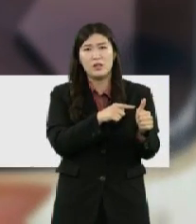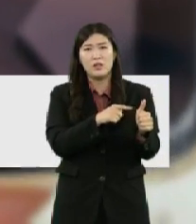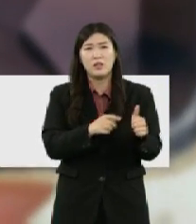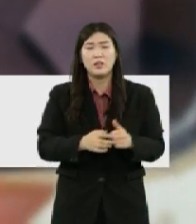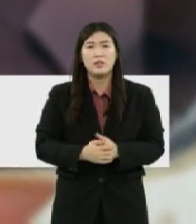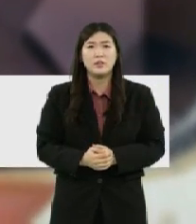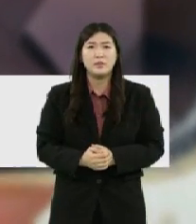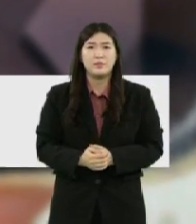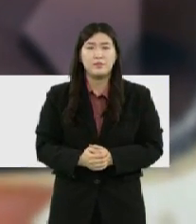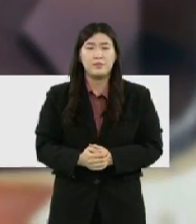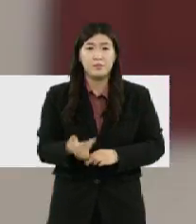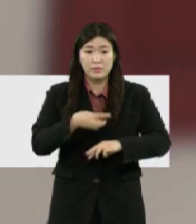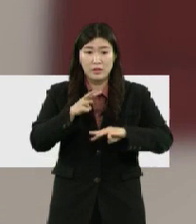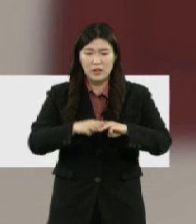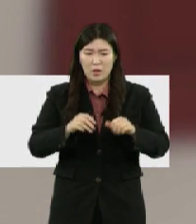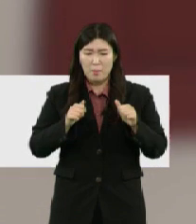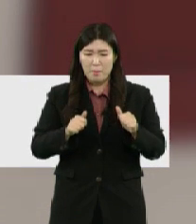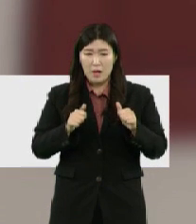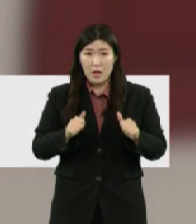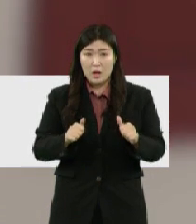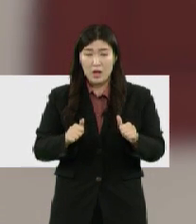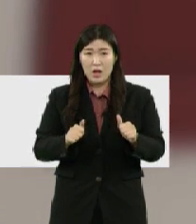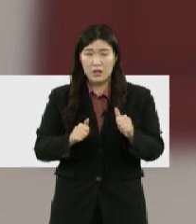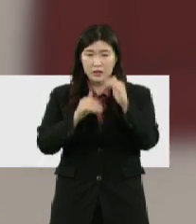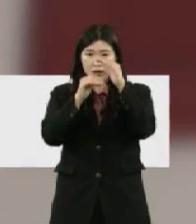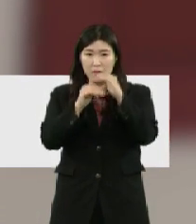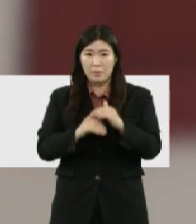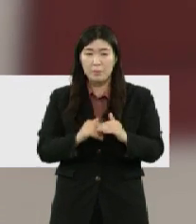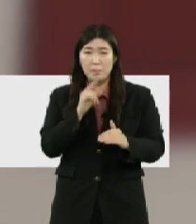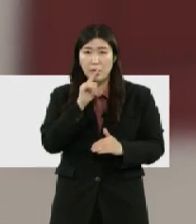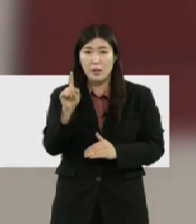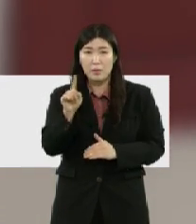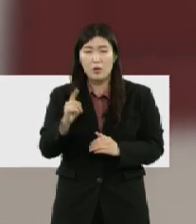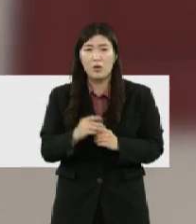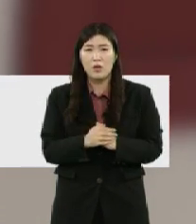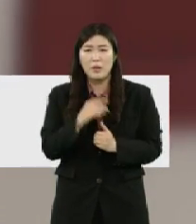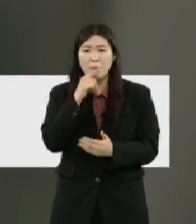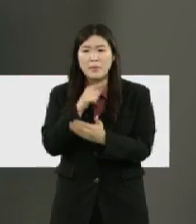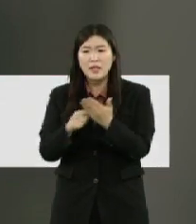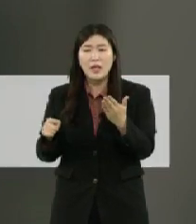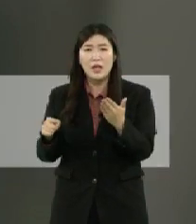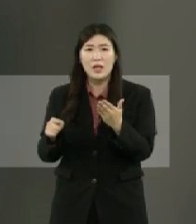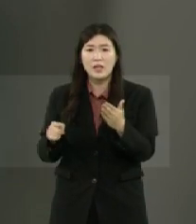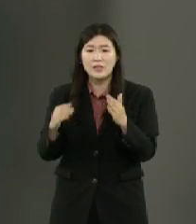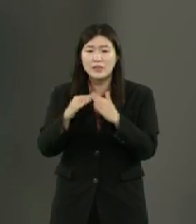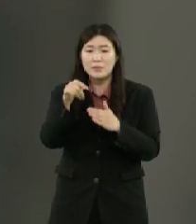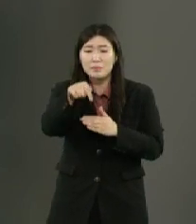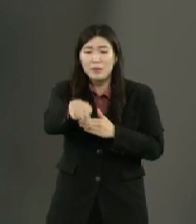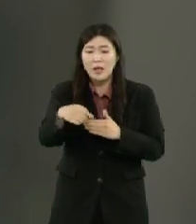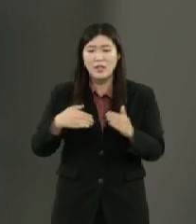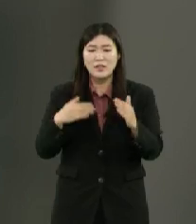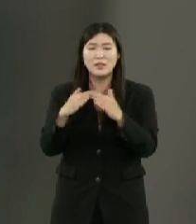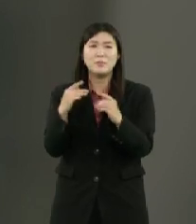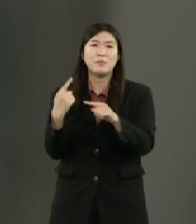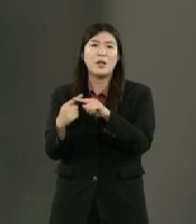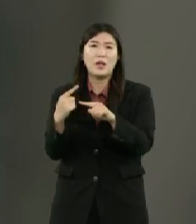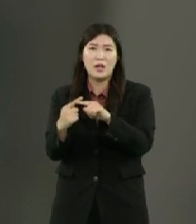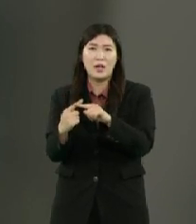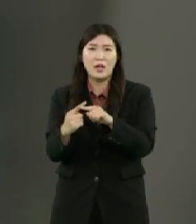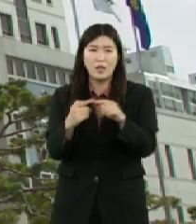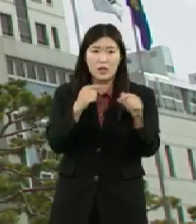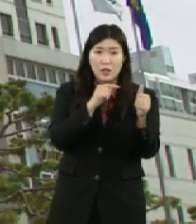확인됐습니다 대전지법 김성준 부장판사는 피해자들 주 거지 아 폭 또는 주거의 속하는 만큼